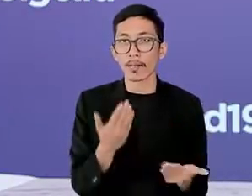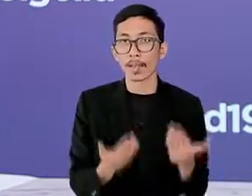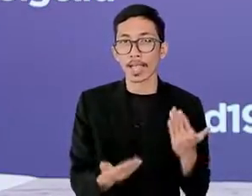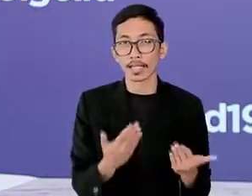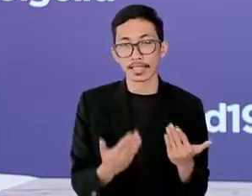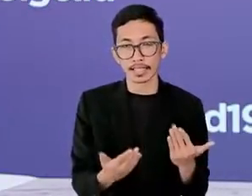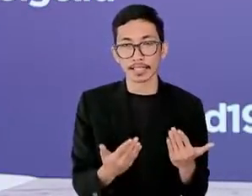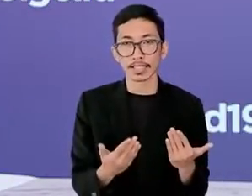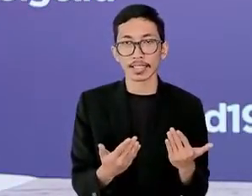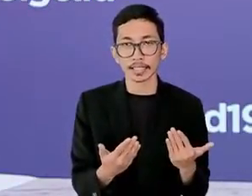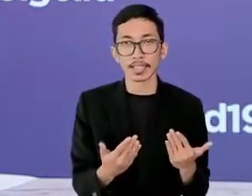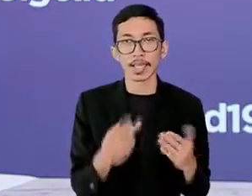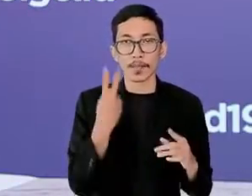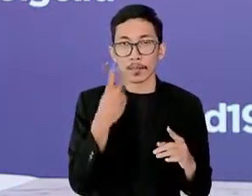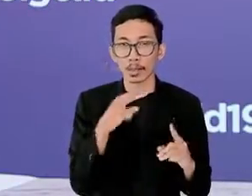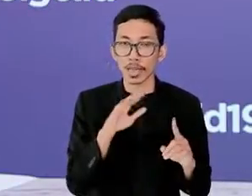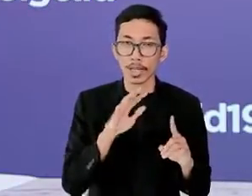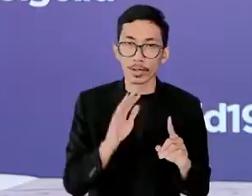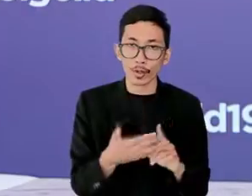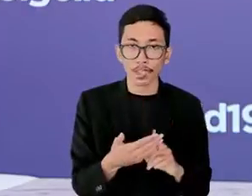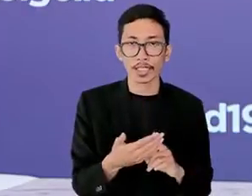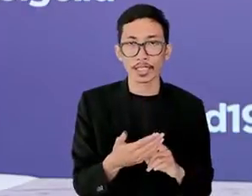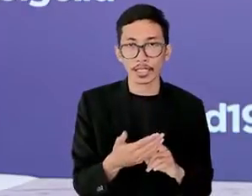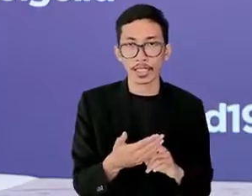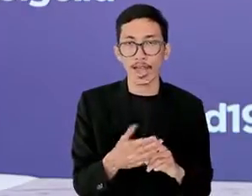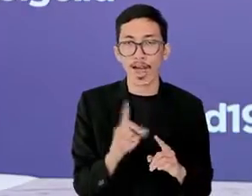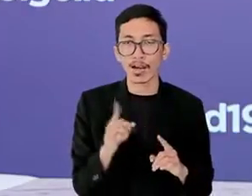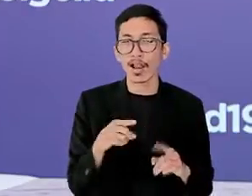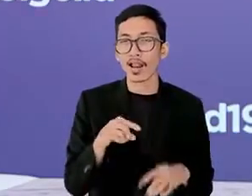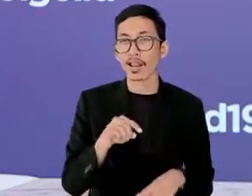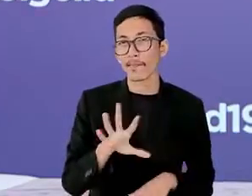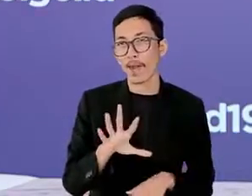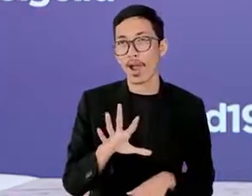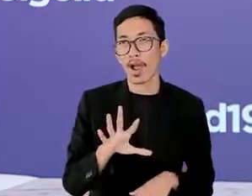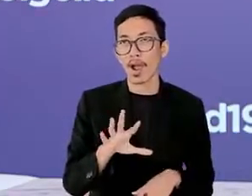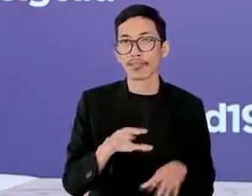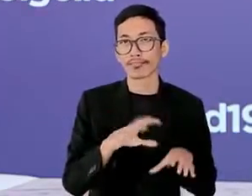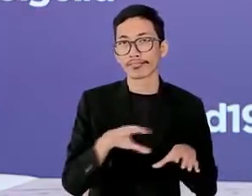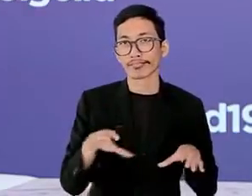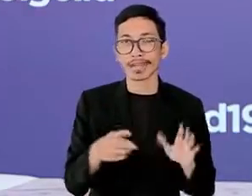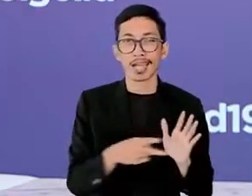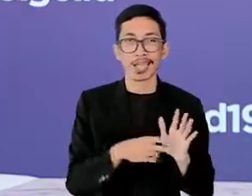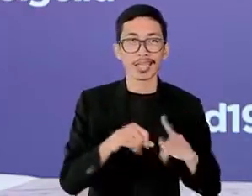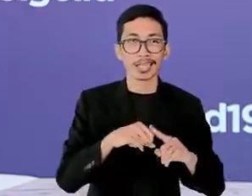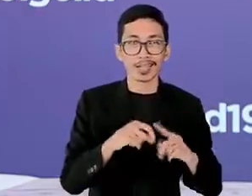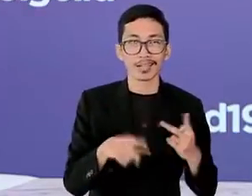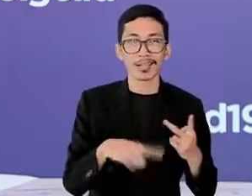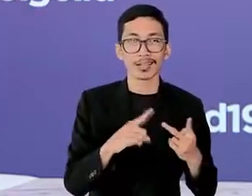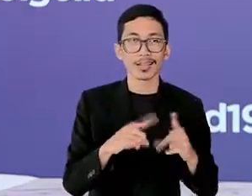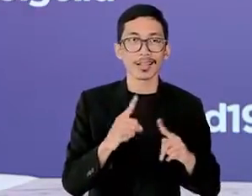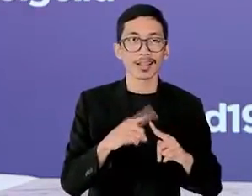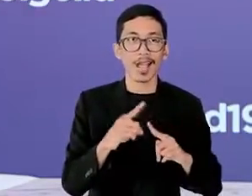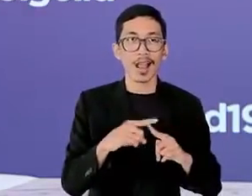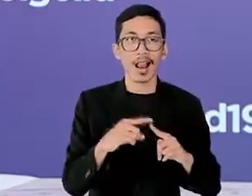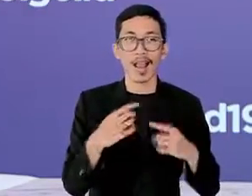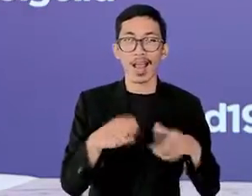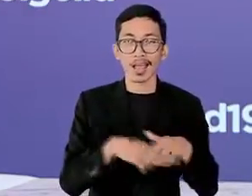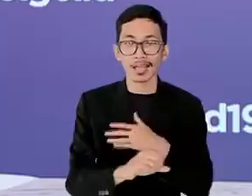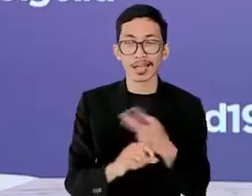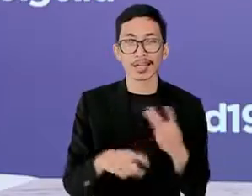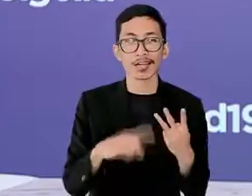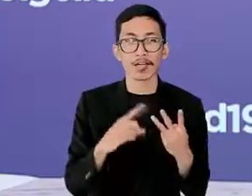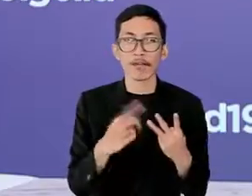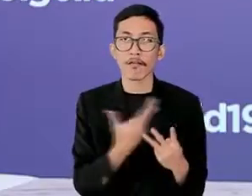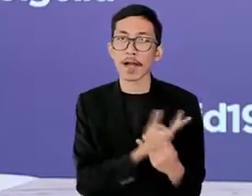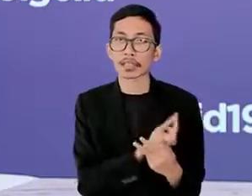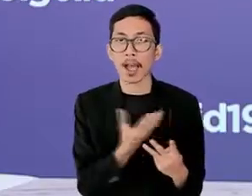lindungi maka saat ini digunakan lima parameter yaitu Nik ini tanggal lahir tanggal vaksin